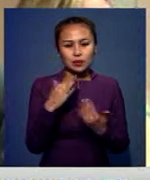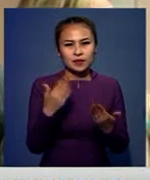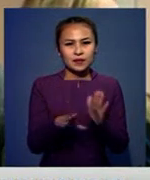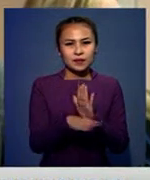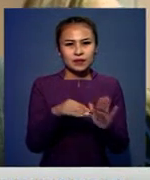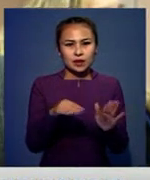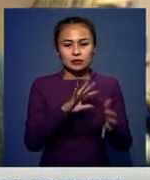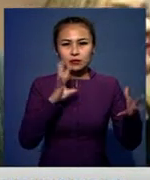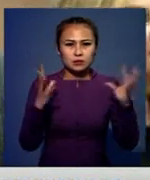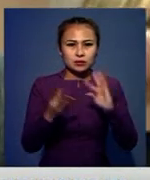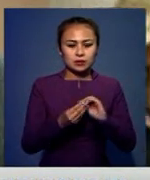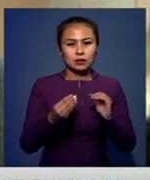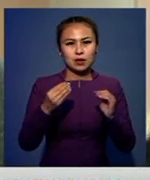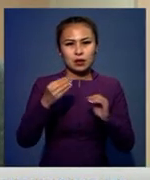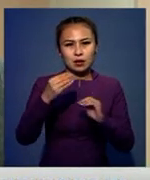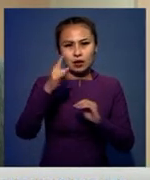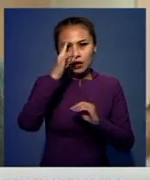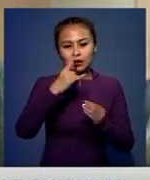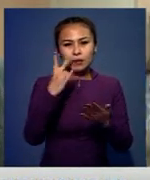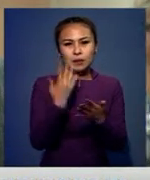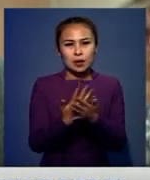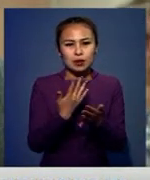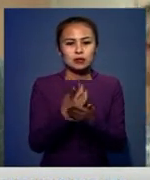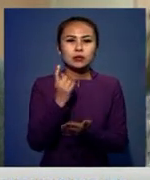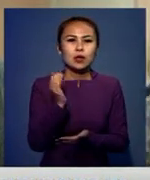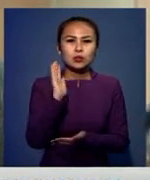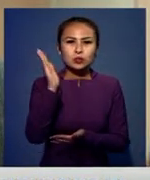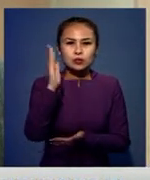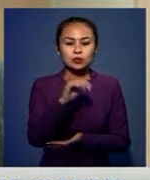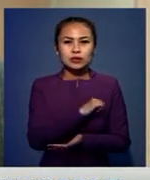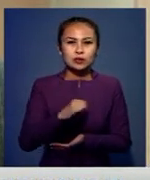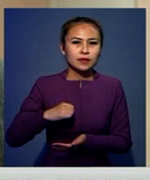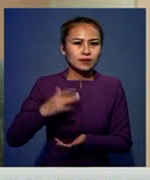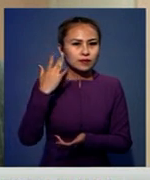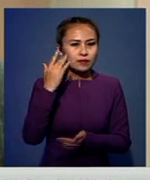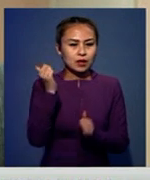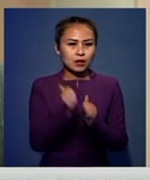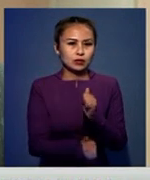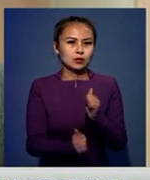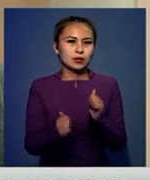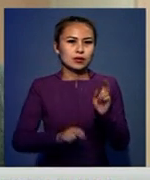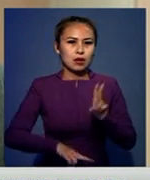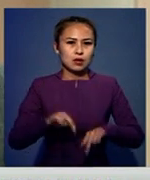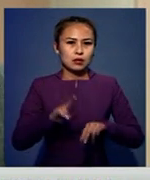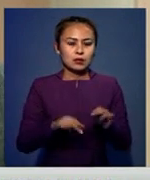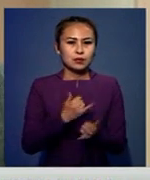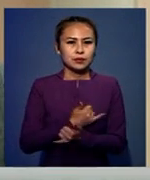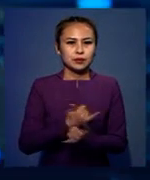сайлаудың нәтижесі елімізге ашық аспан, халқымызға жарқын болашақ және әрдайым жақсы көңілгүй сайлау тиіс.